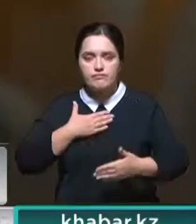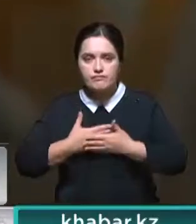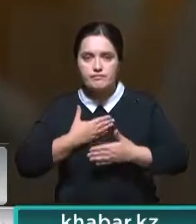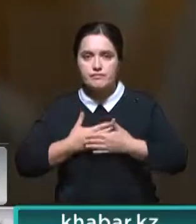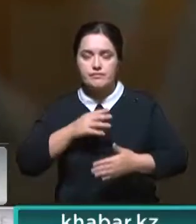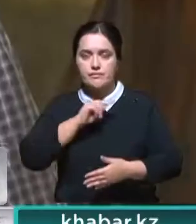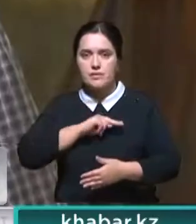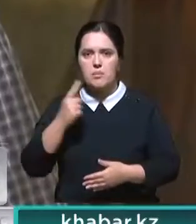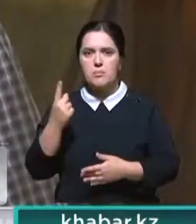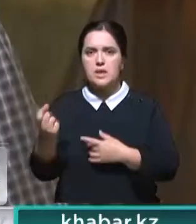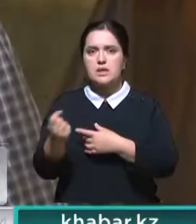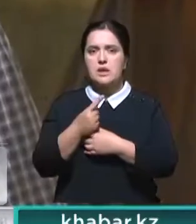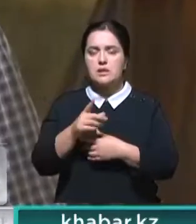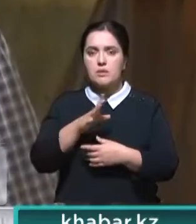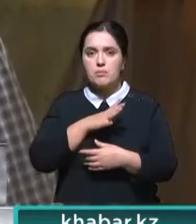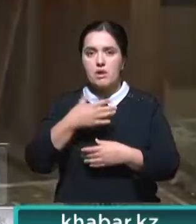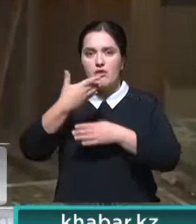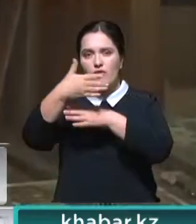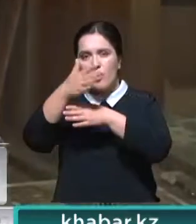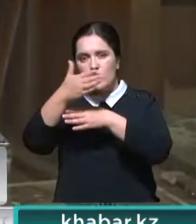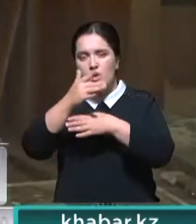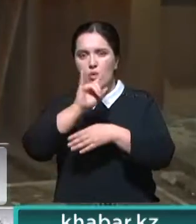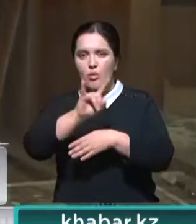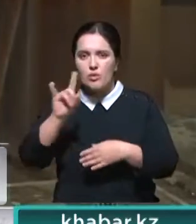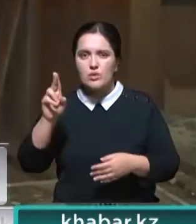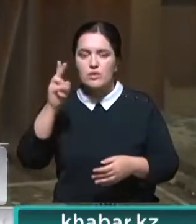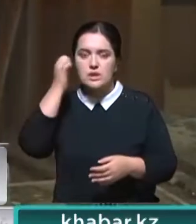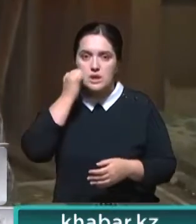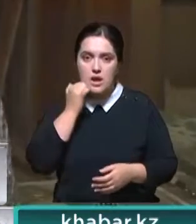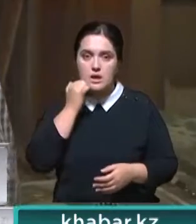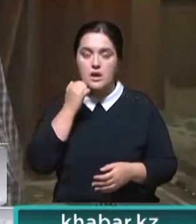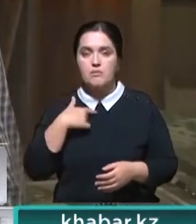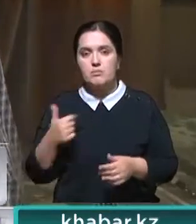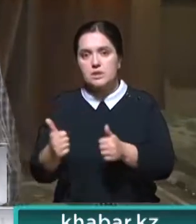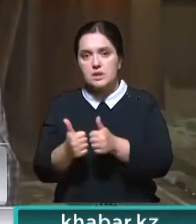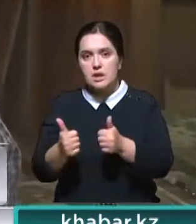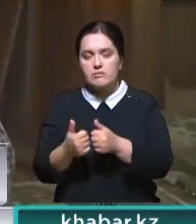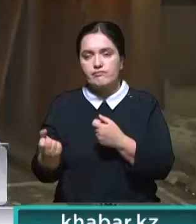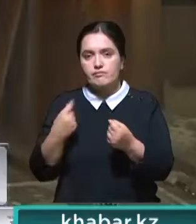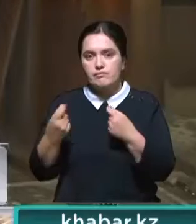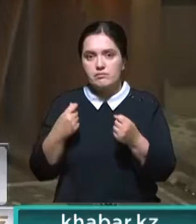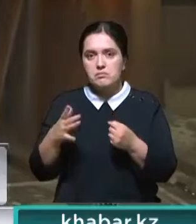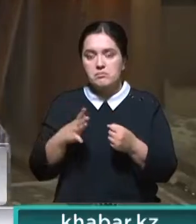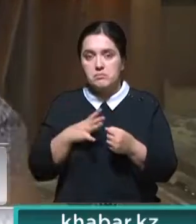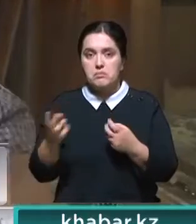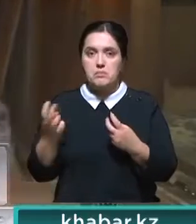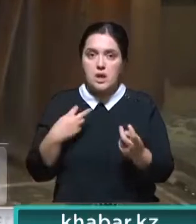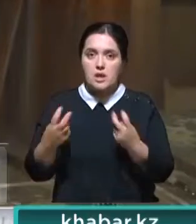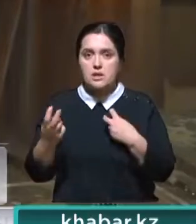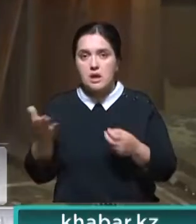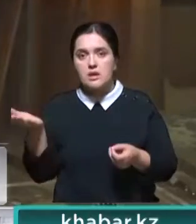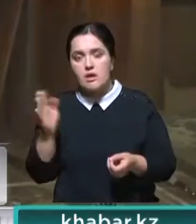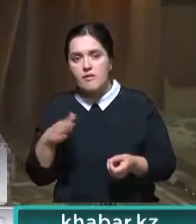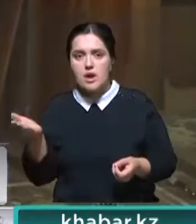Первый заказ у меня был вот это форточки, окна. Старики там, вот это наши соседи, вот как здесь, они приходили там, давайте